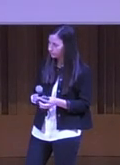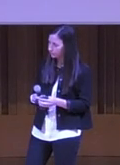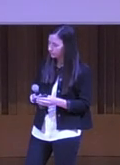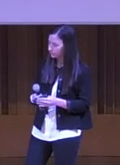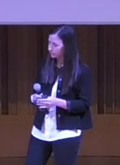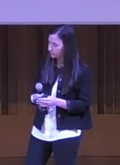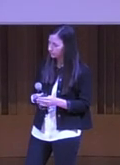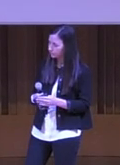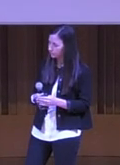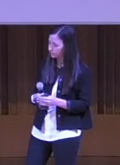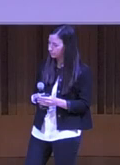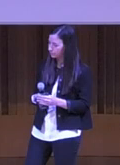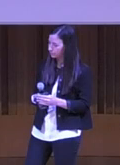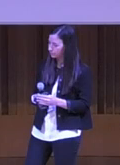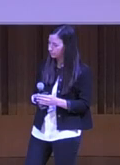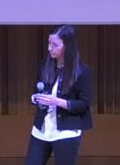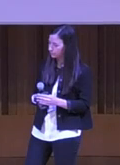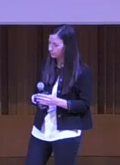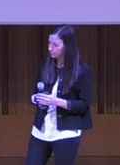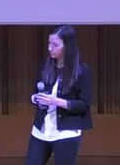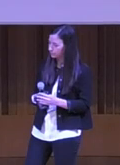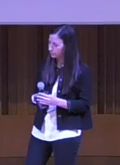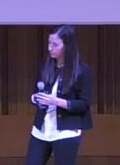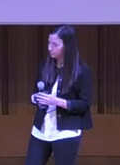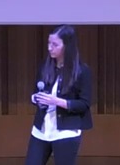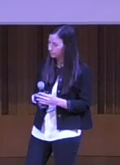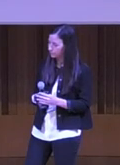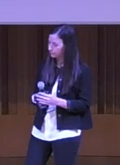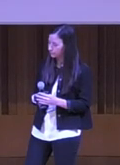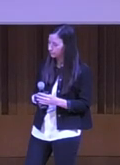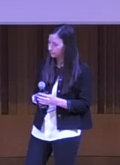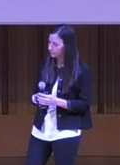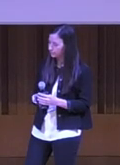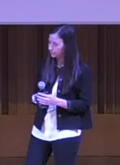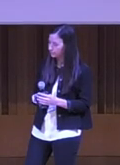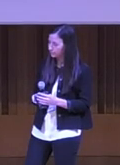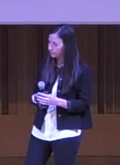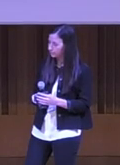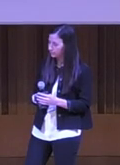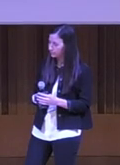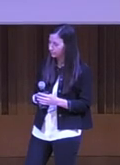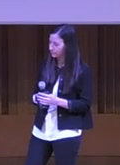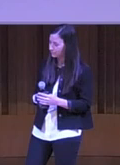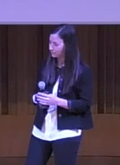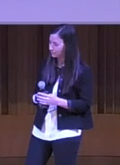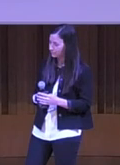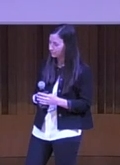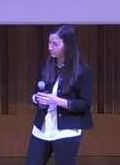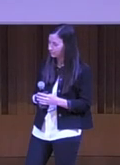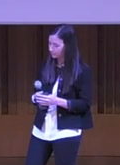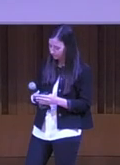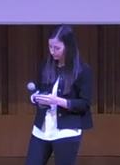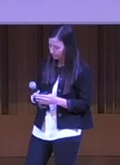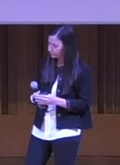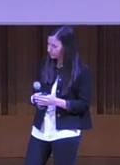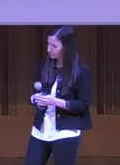aquesta preocupació, perquè doncs, segons com evolucioni, no? la jardineria, doncs, també el manteniment és